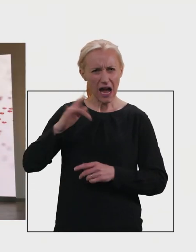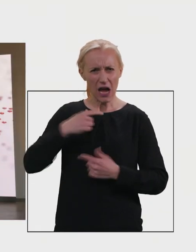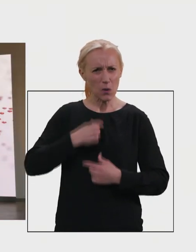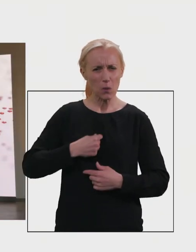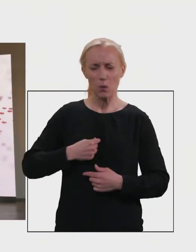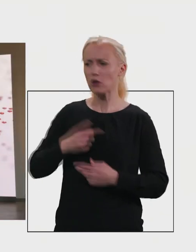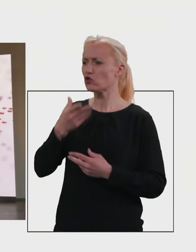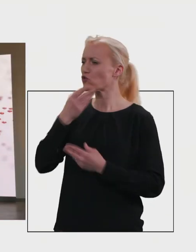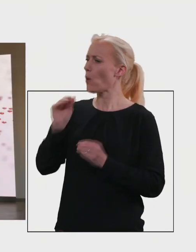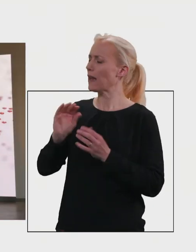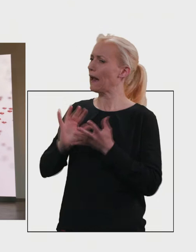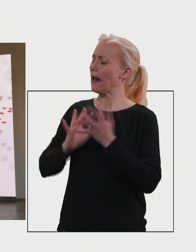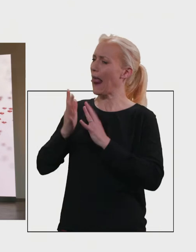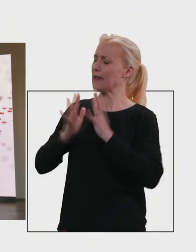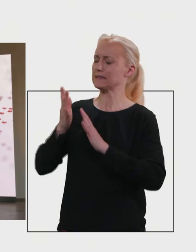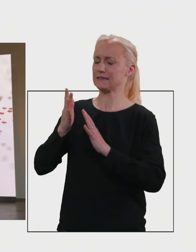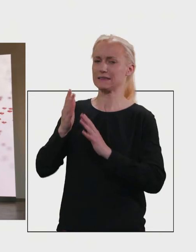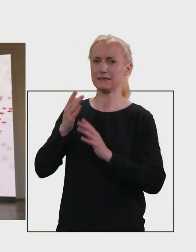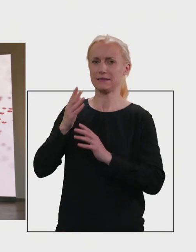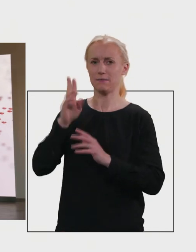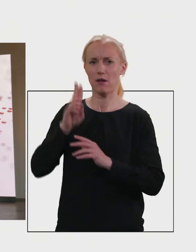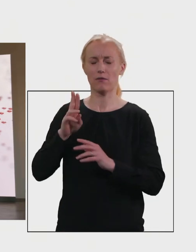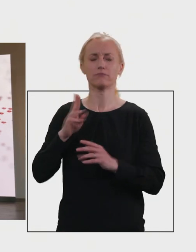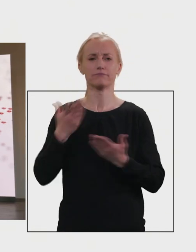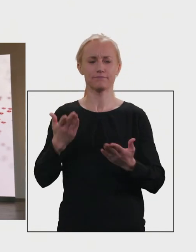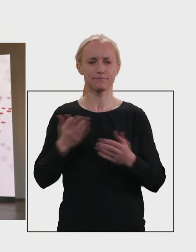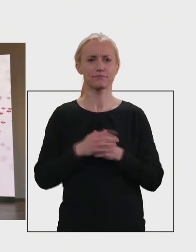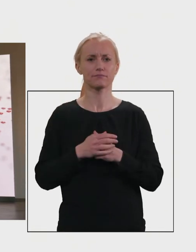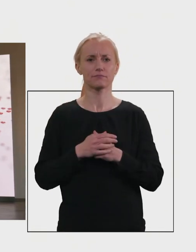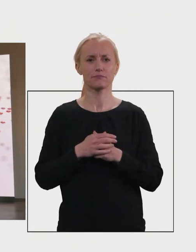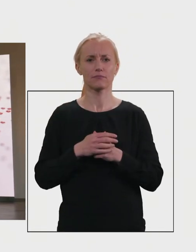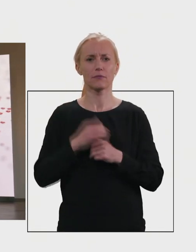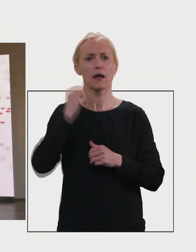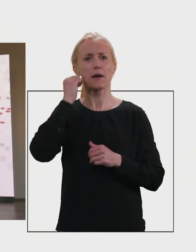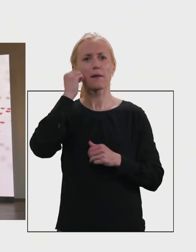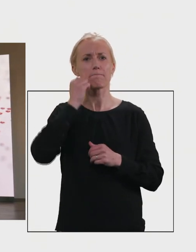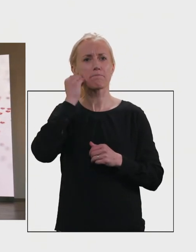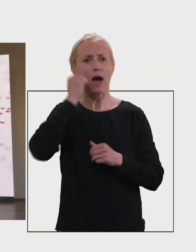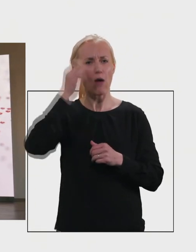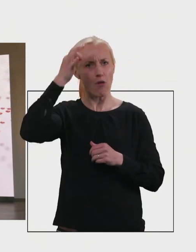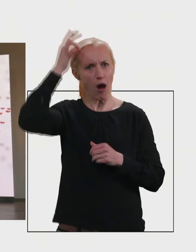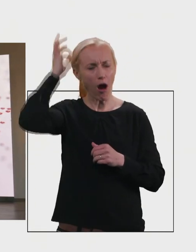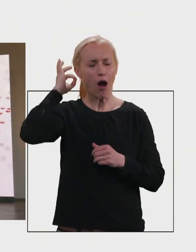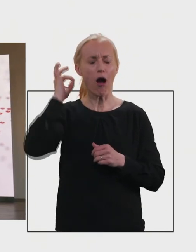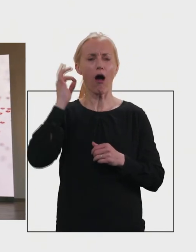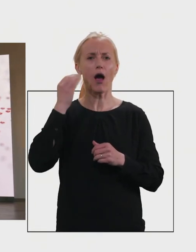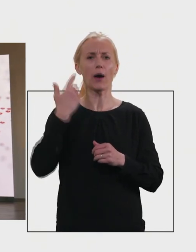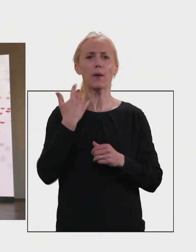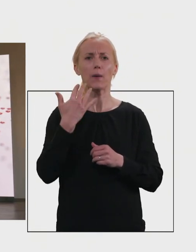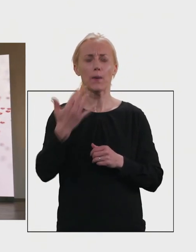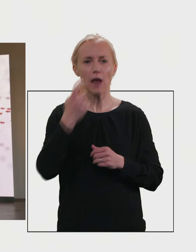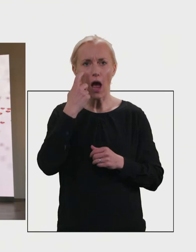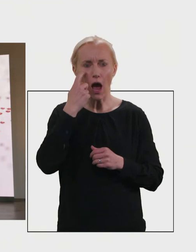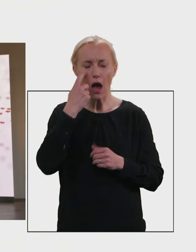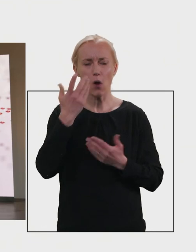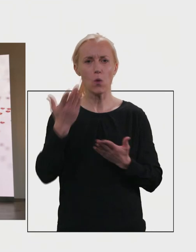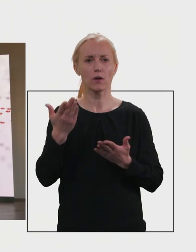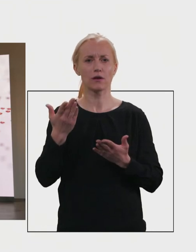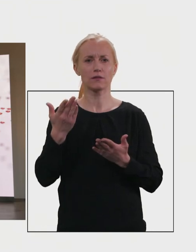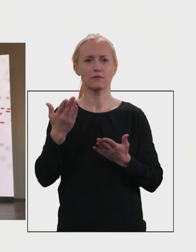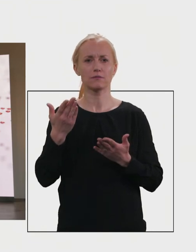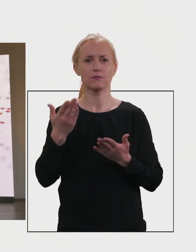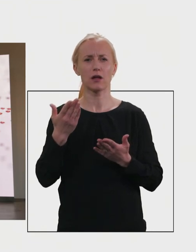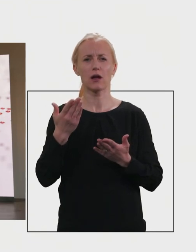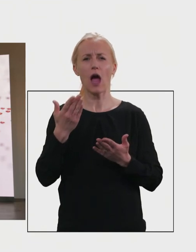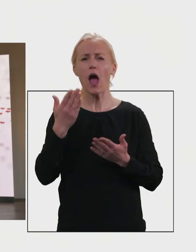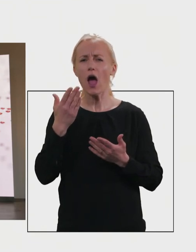schön glänzende, sehr blaue, schöne, ja, Krawatte, ganz genau. Mhm. Braune Haare, grüne Augen. Ach, über das Gewicht sage ich jetzt, ja,